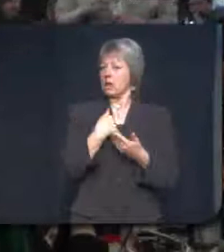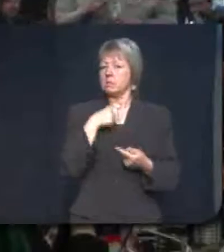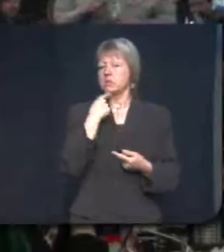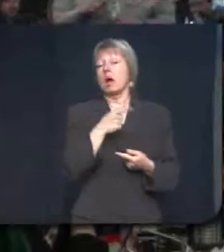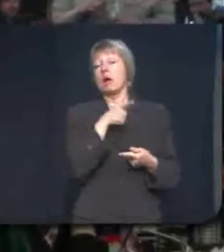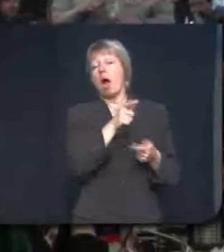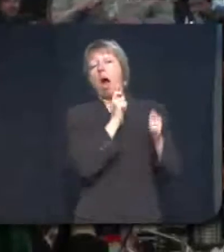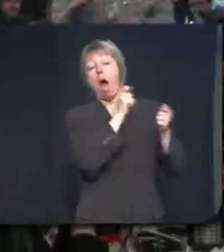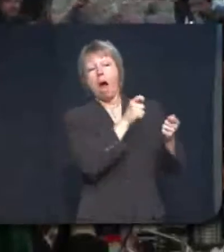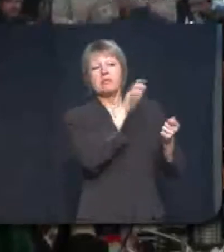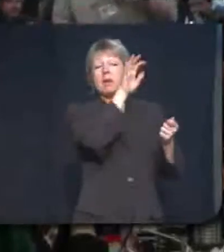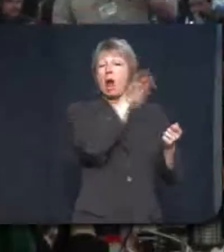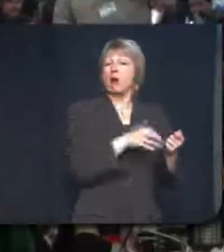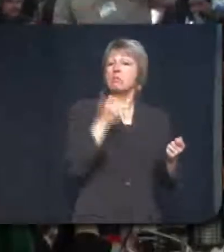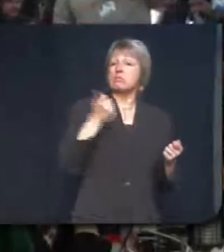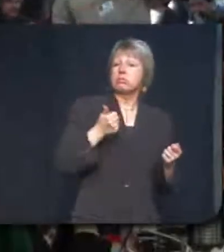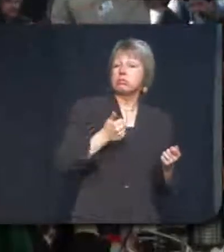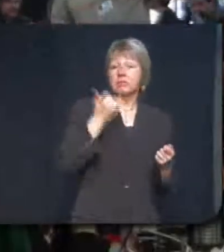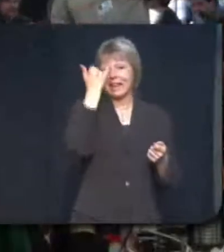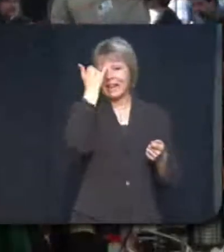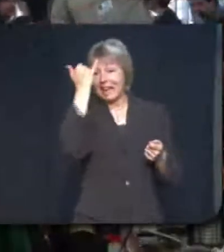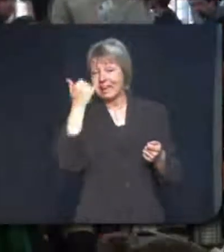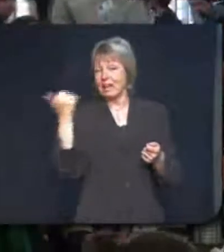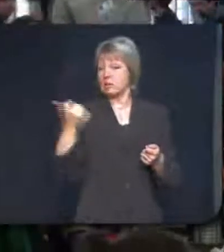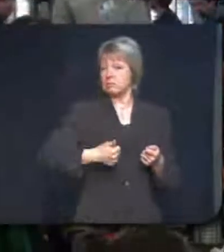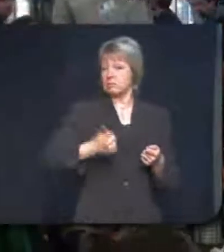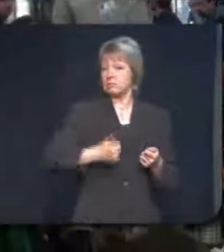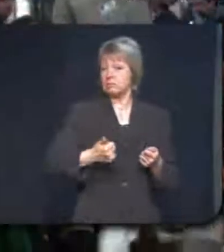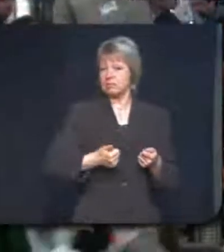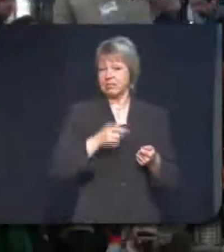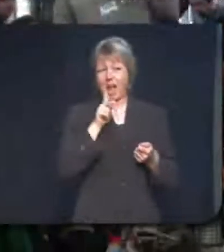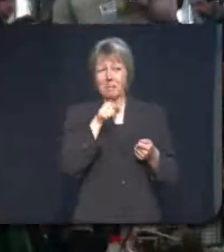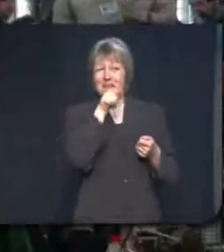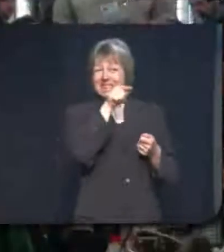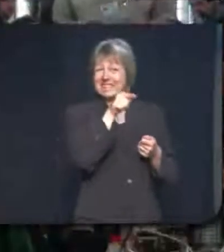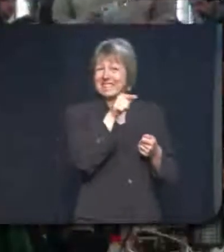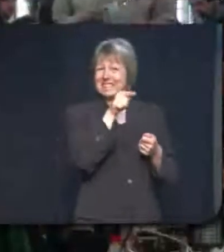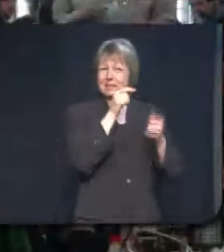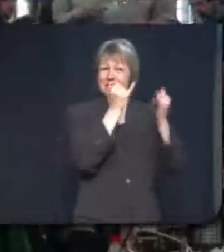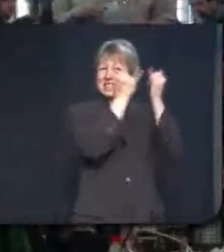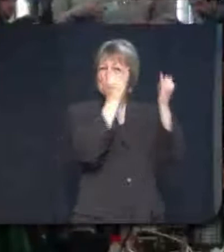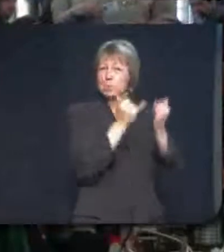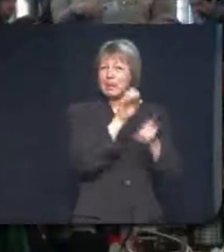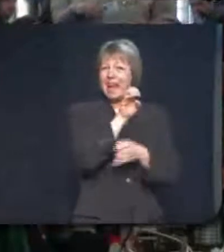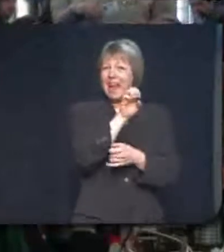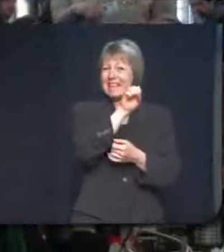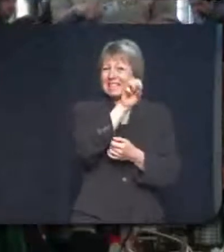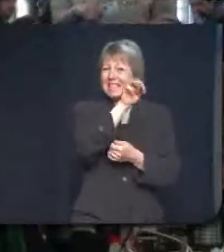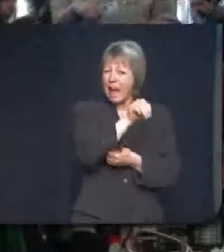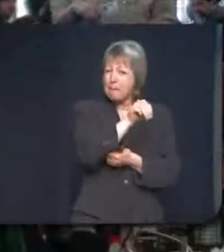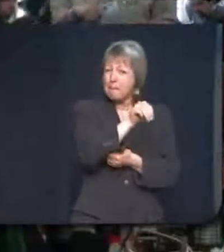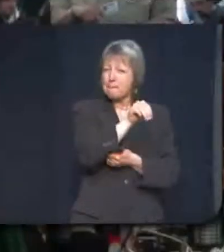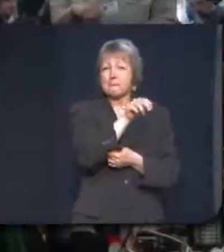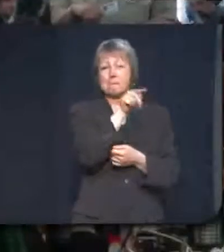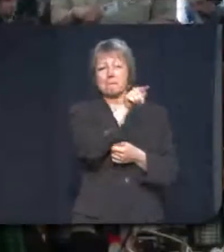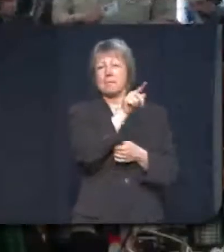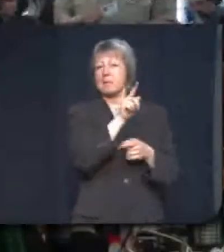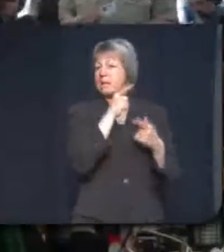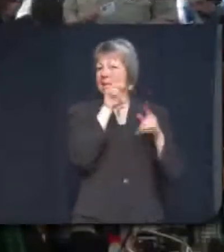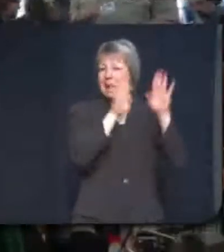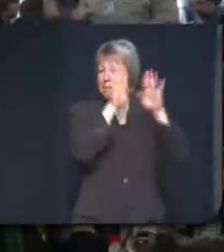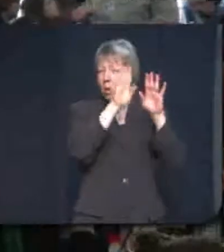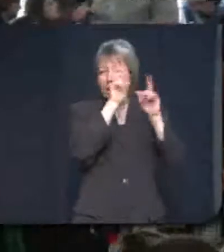Antrag tolle Idee aber wenn wir undemokratische Institutionen einfach nur mit ein bisschen Zuckerguss versehen und